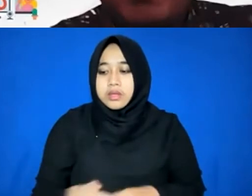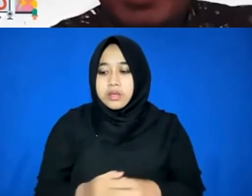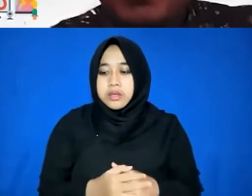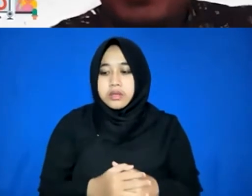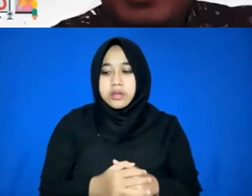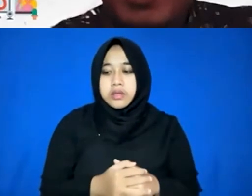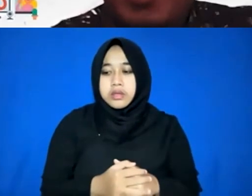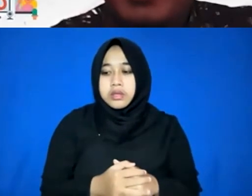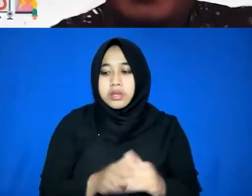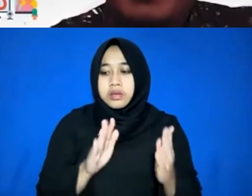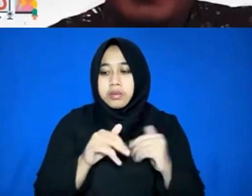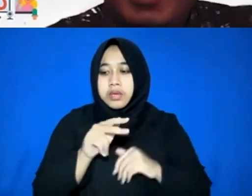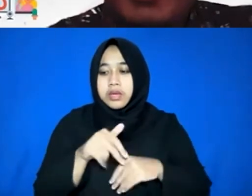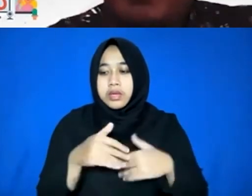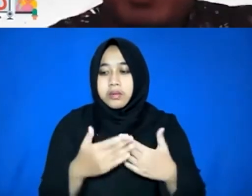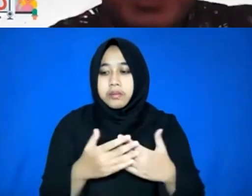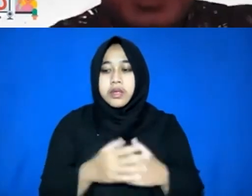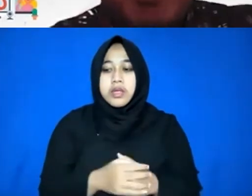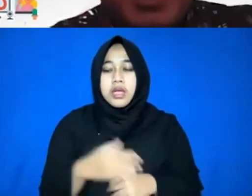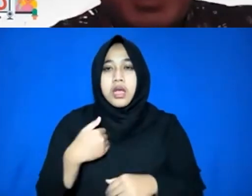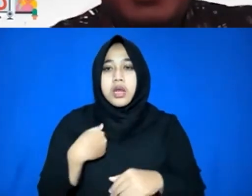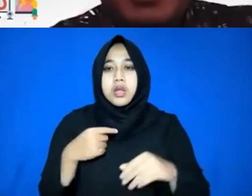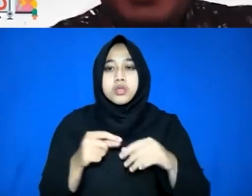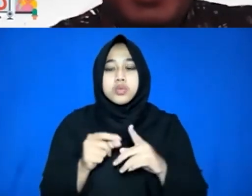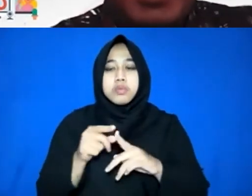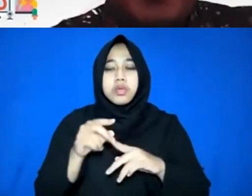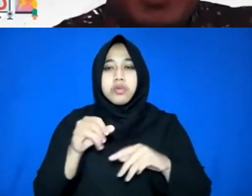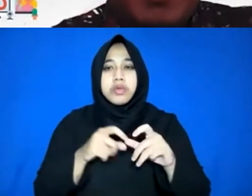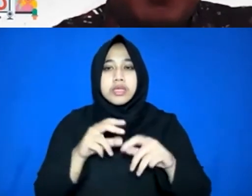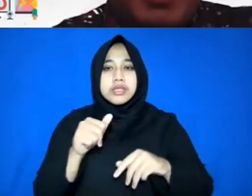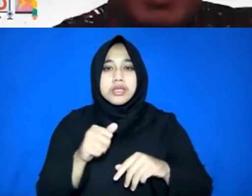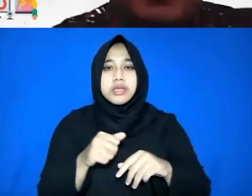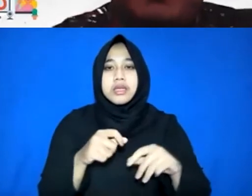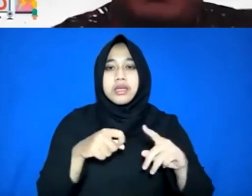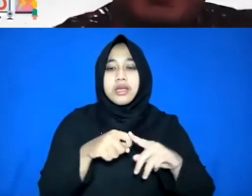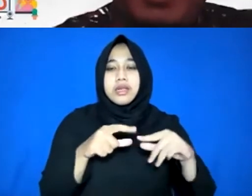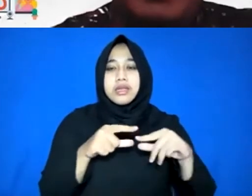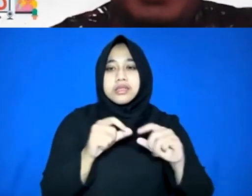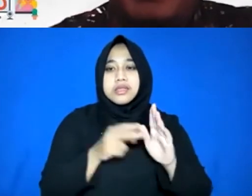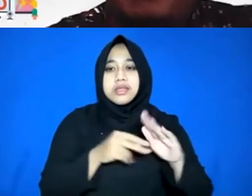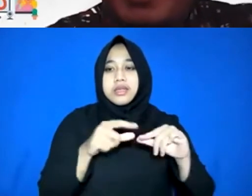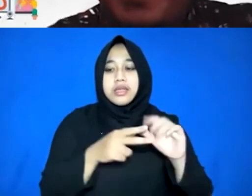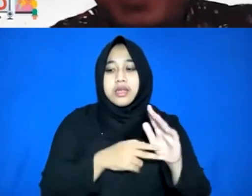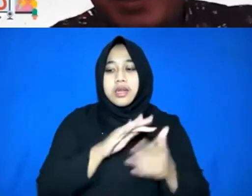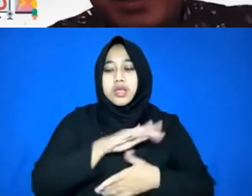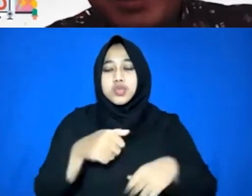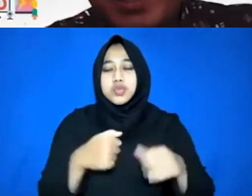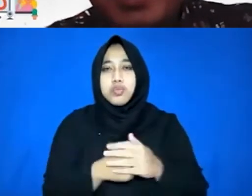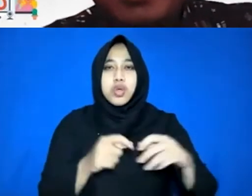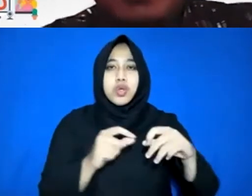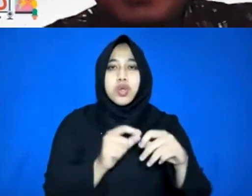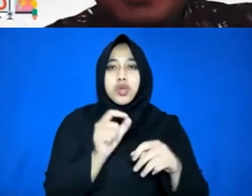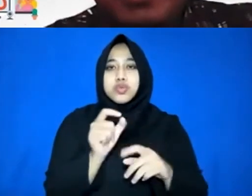Mas Jumali usulkan kalau bisa ada supervisor perkaresidenan, kemudian Mas Jumali head of supervisor, enggak apa-apa. Ya.